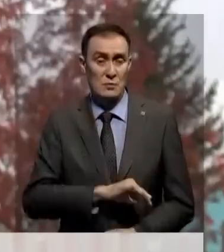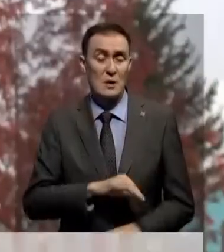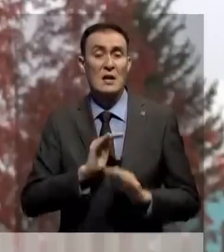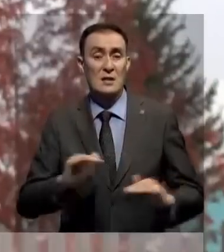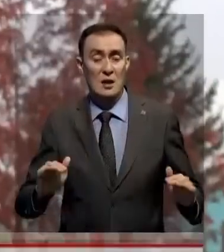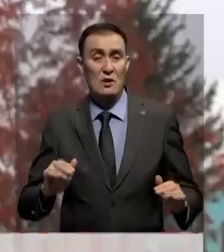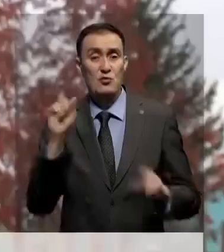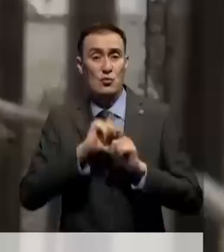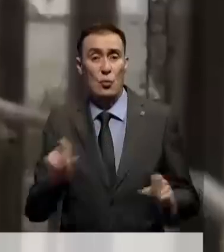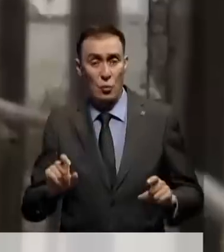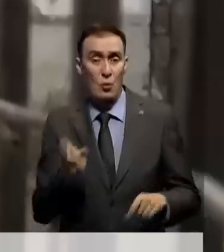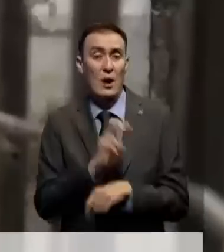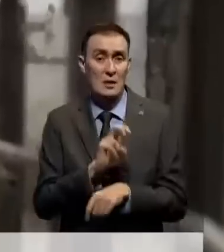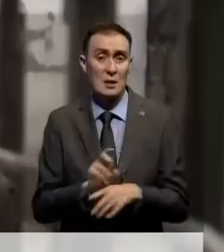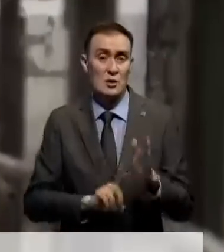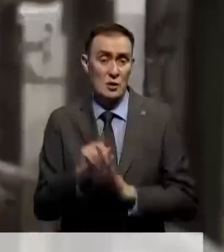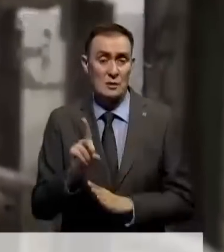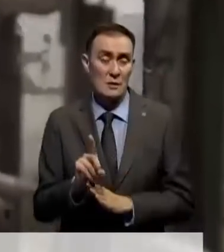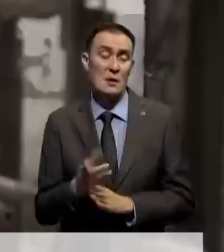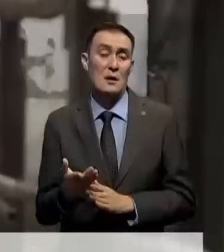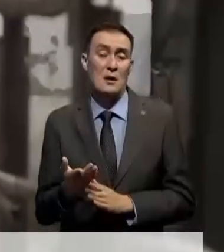дети в школу. Начали ходить тут,